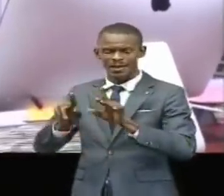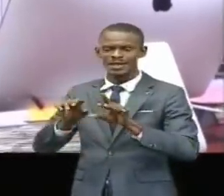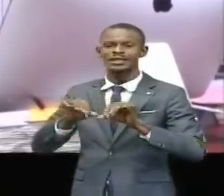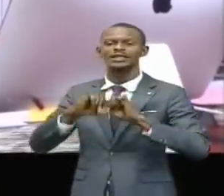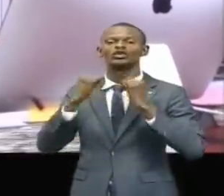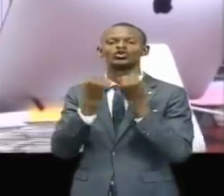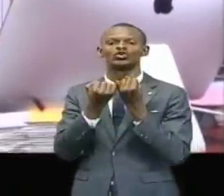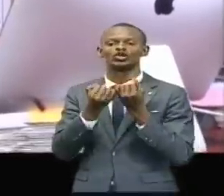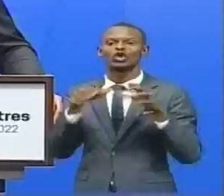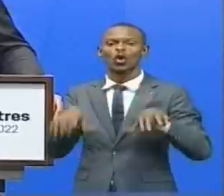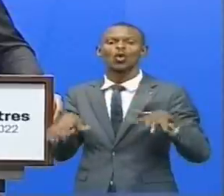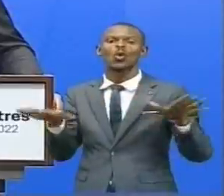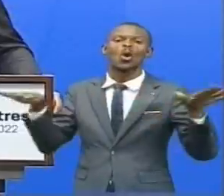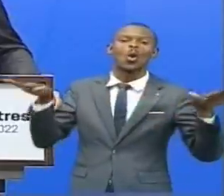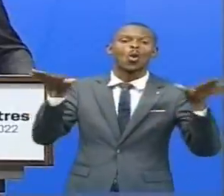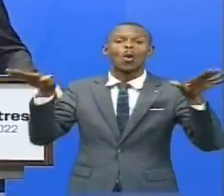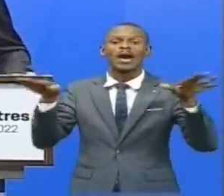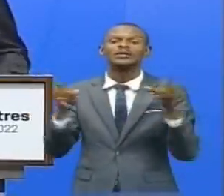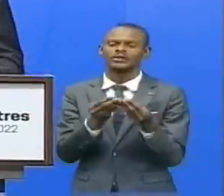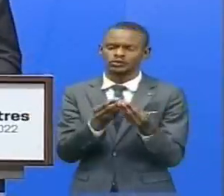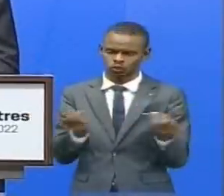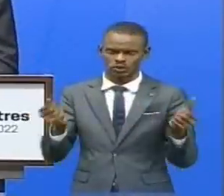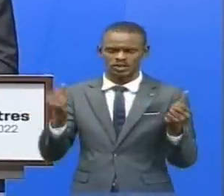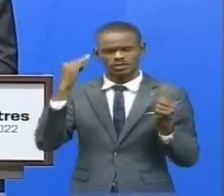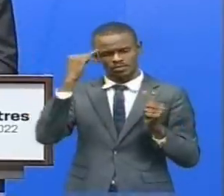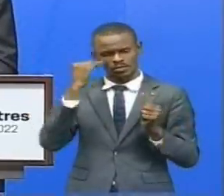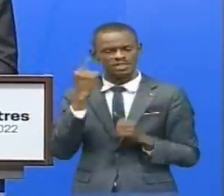Le Conseil a pris acte de ces deux rapports.